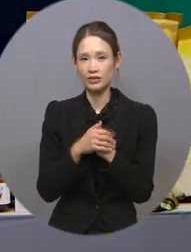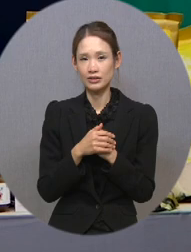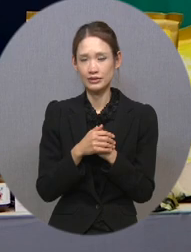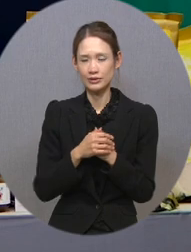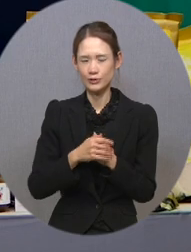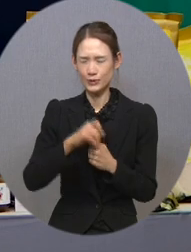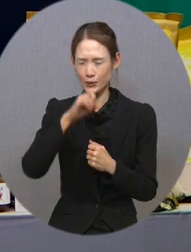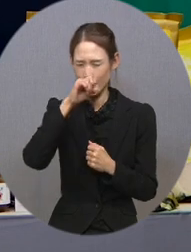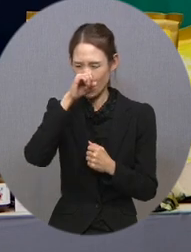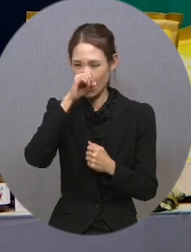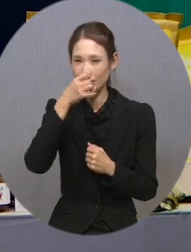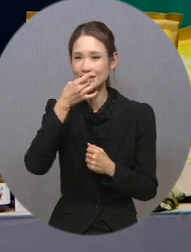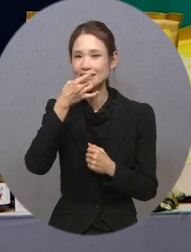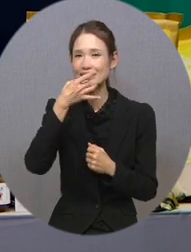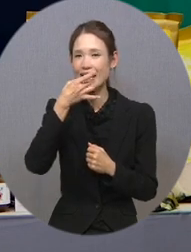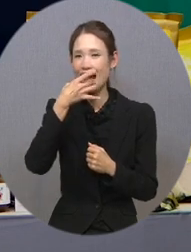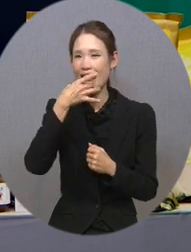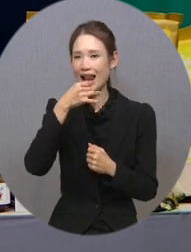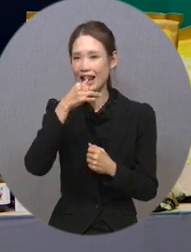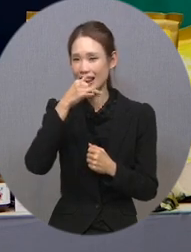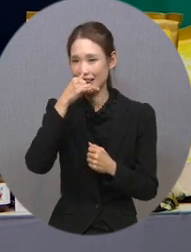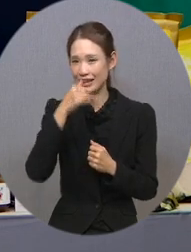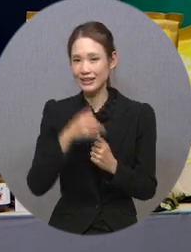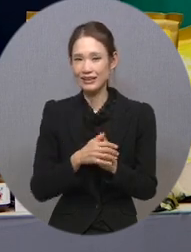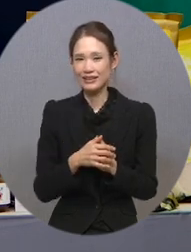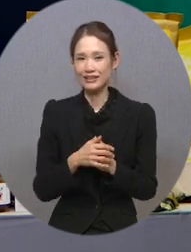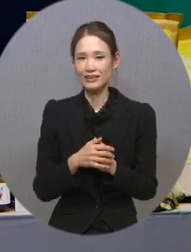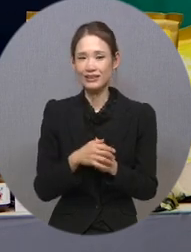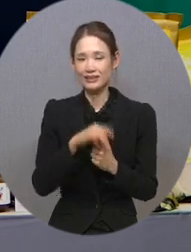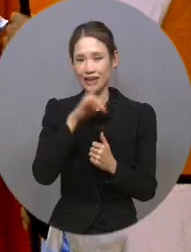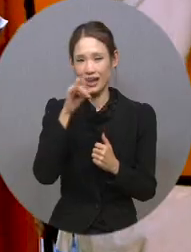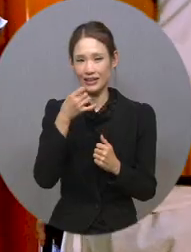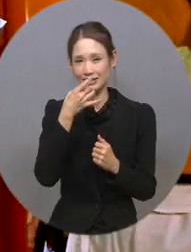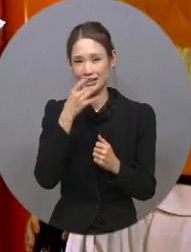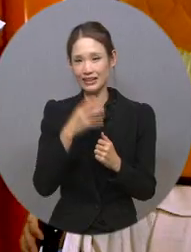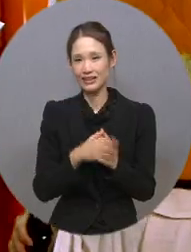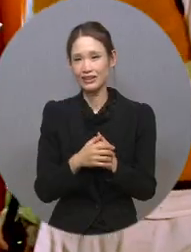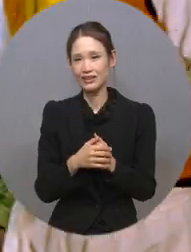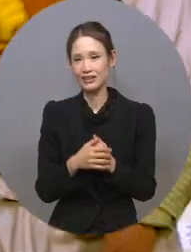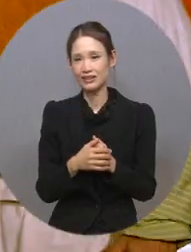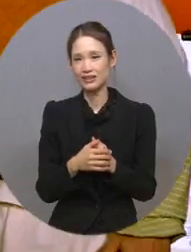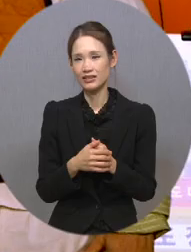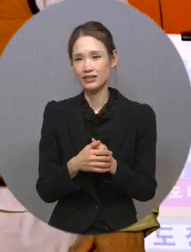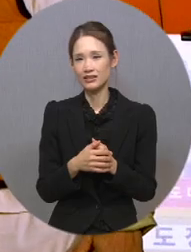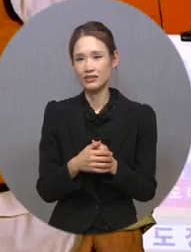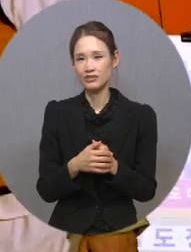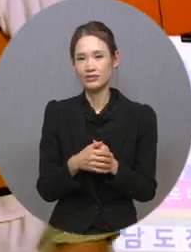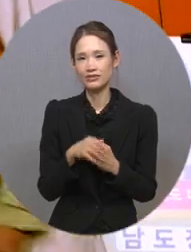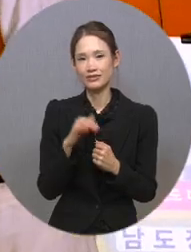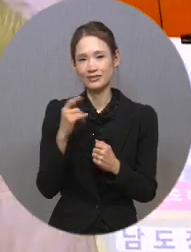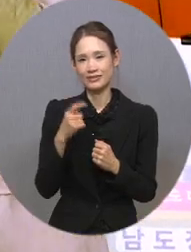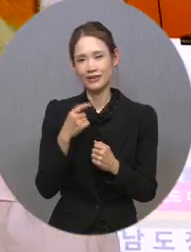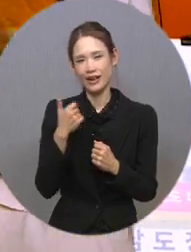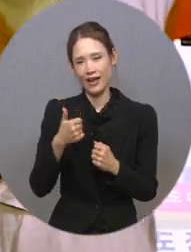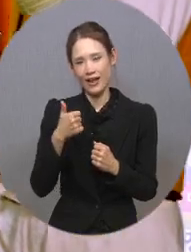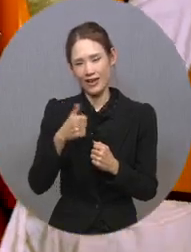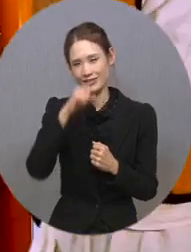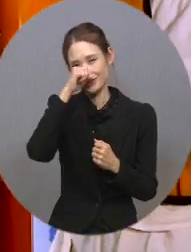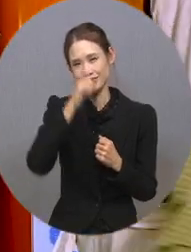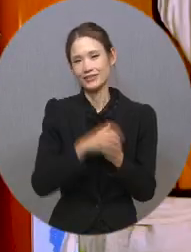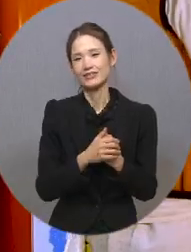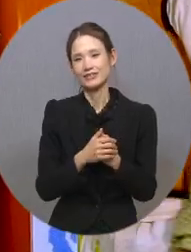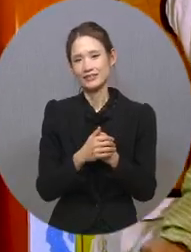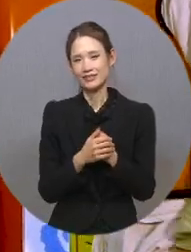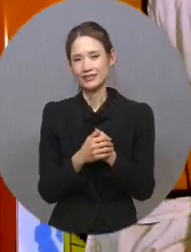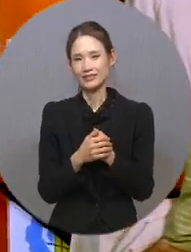아주 기똥찬 쌀 있잖아. 달맞이 쌀도 있고. 어. 기똥찬 쌀인데 기똥찬. 이거는